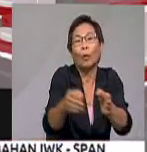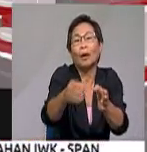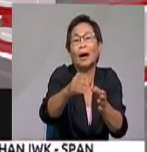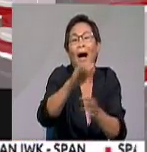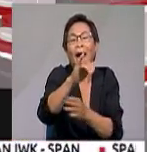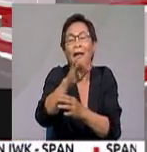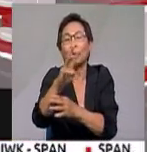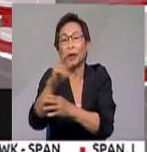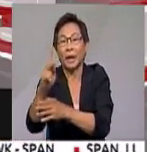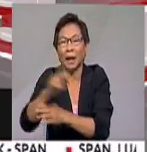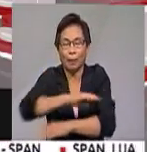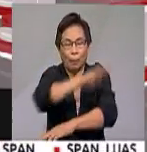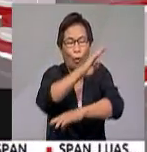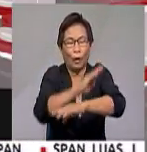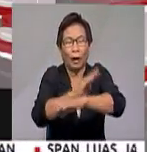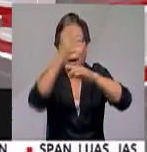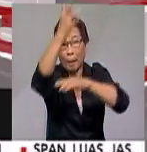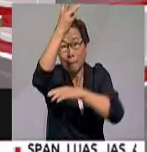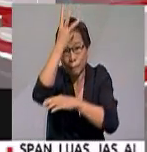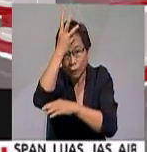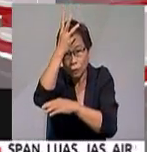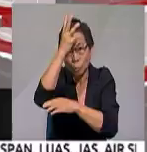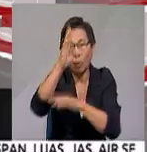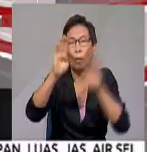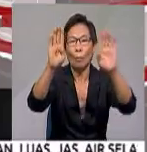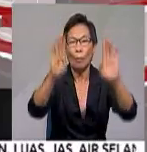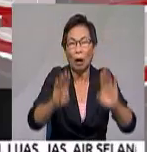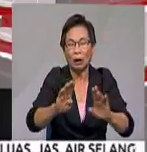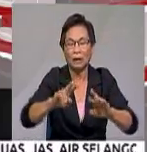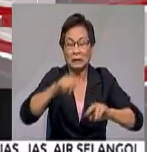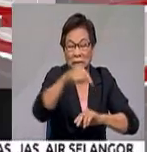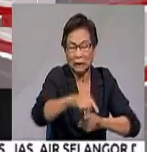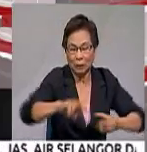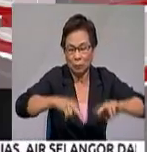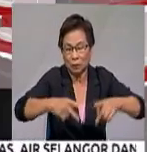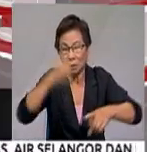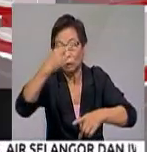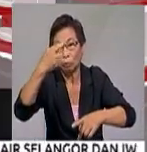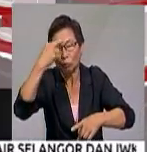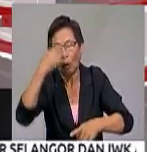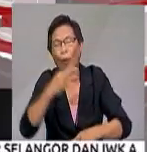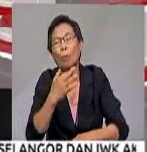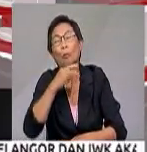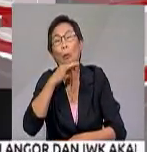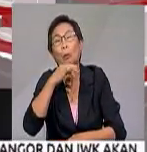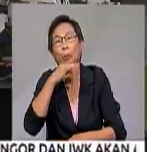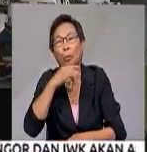Consortium IWK Bukit Mako Terbangi yang didakwa menjadi punca pencemaran.